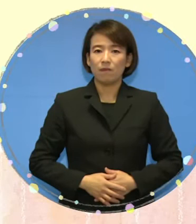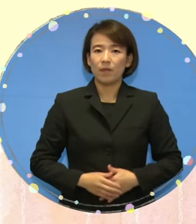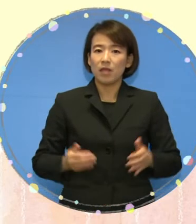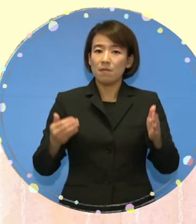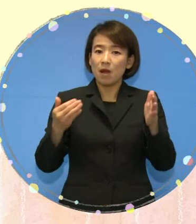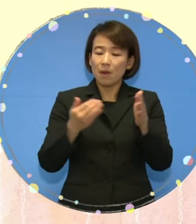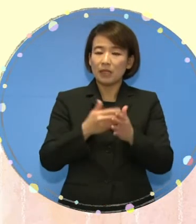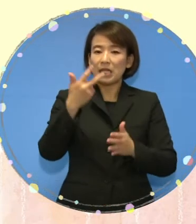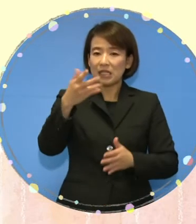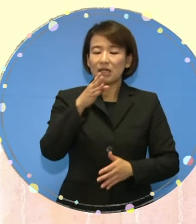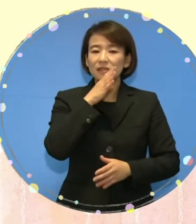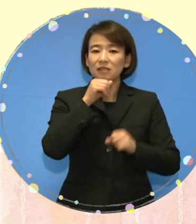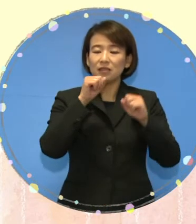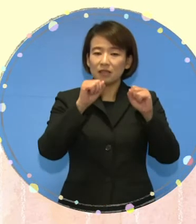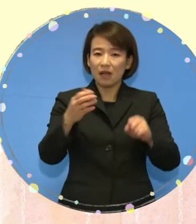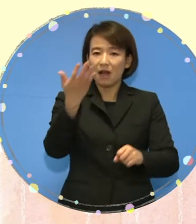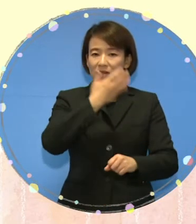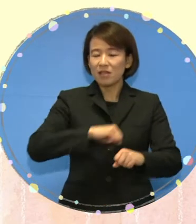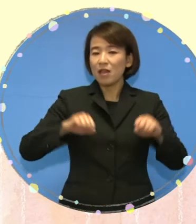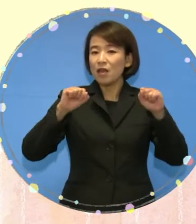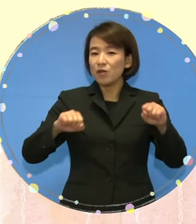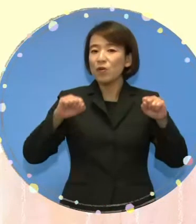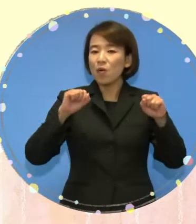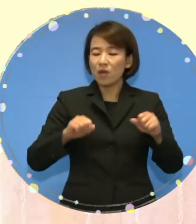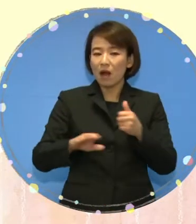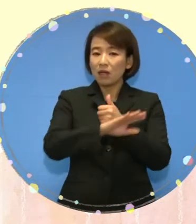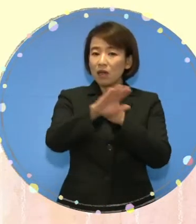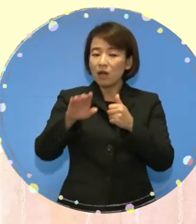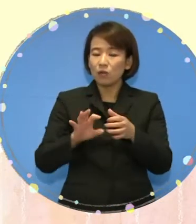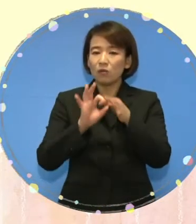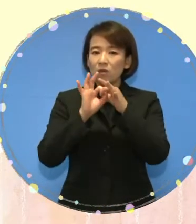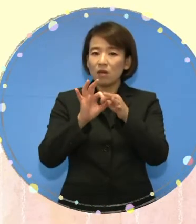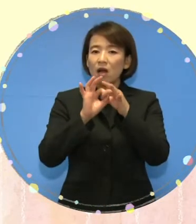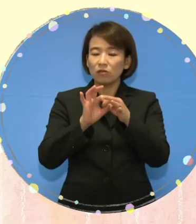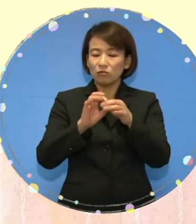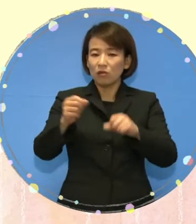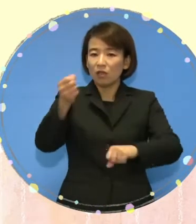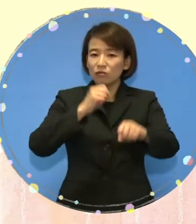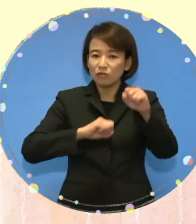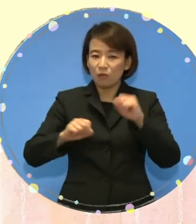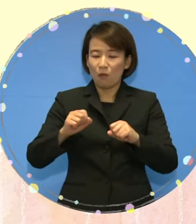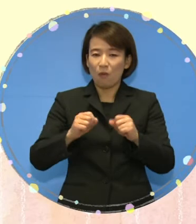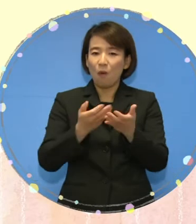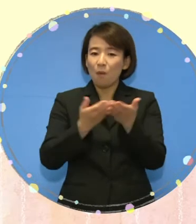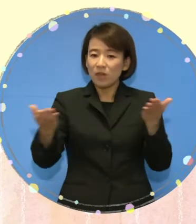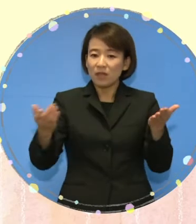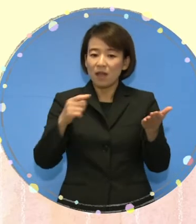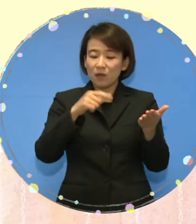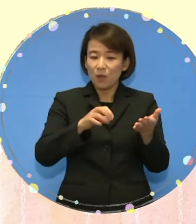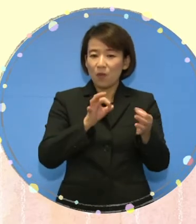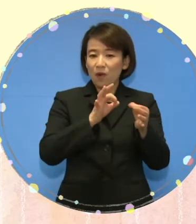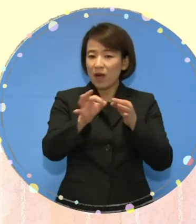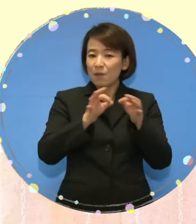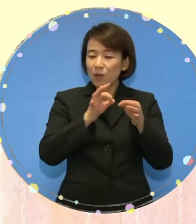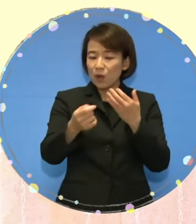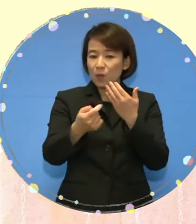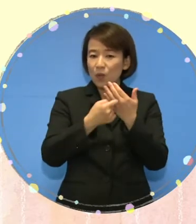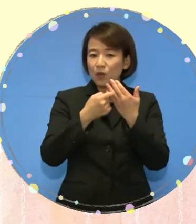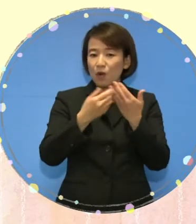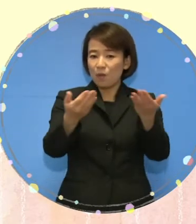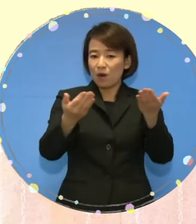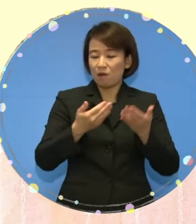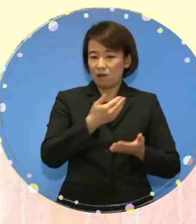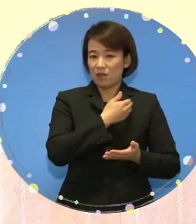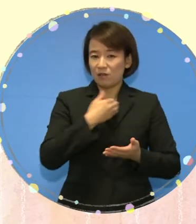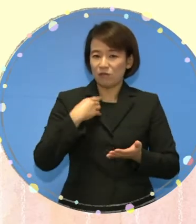実施してきたあ健康や環境に関する活動や加盟店での買い物でポイントがもらえる